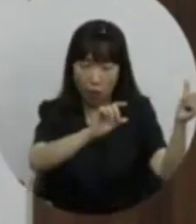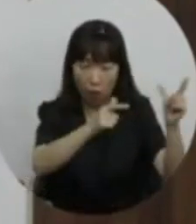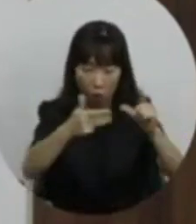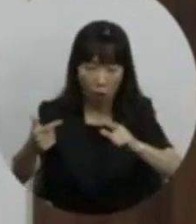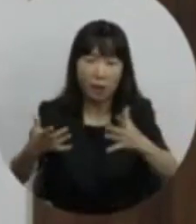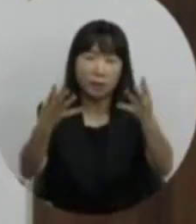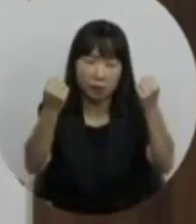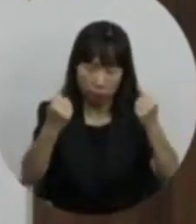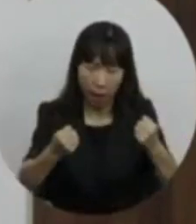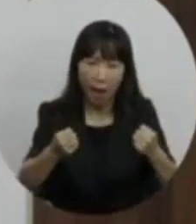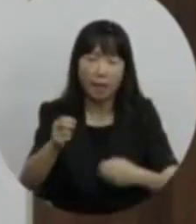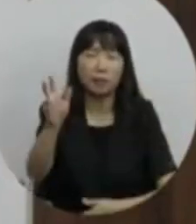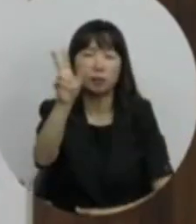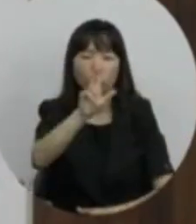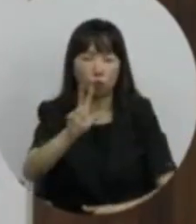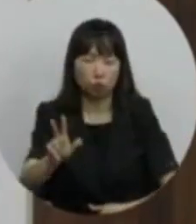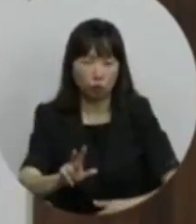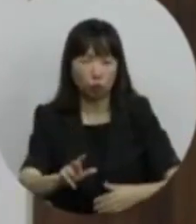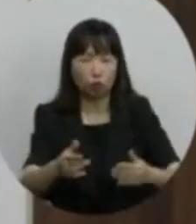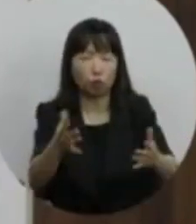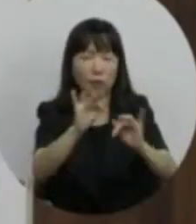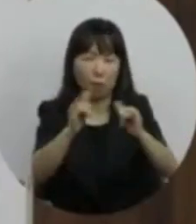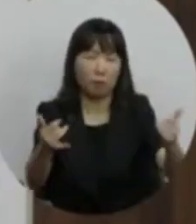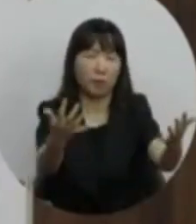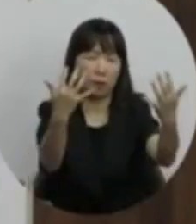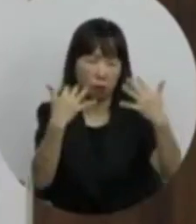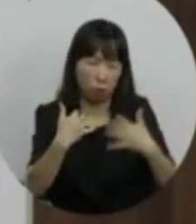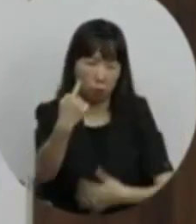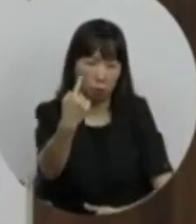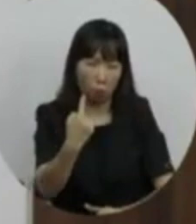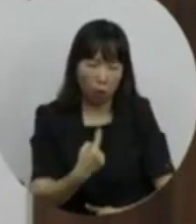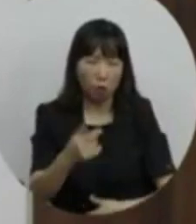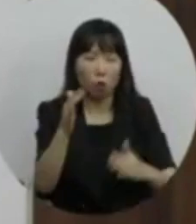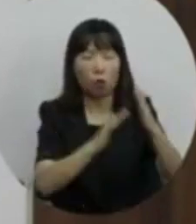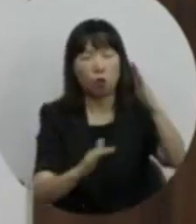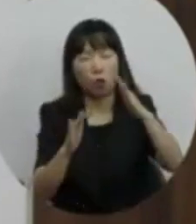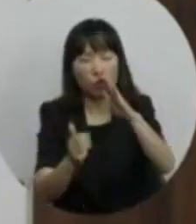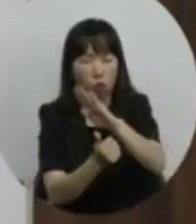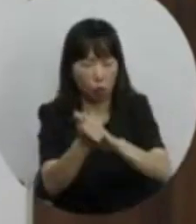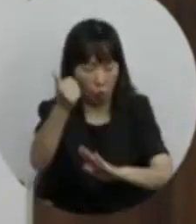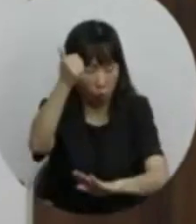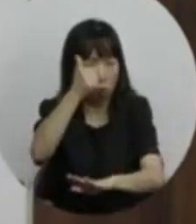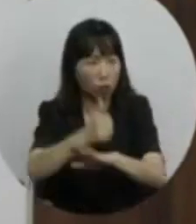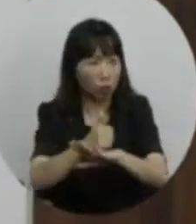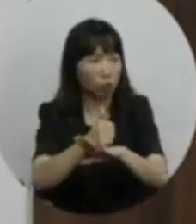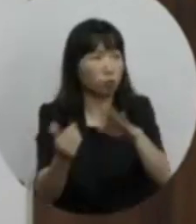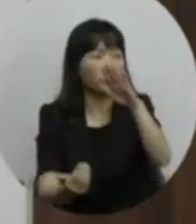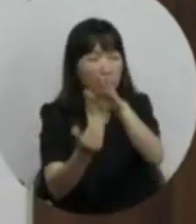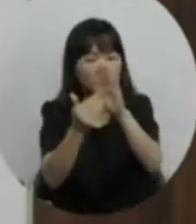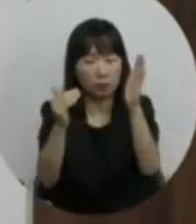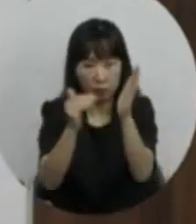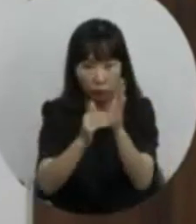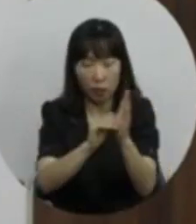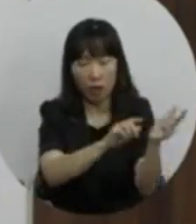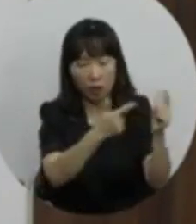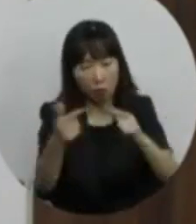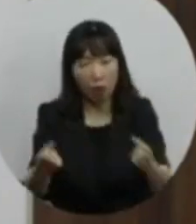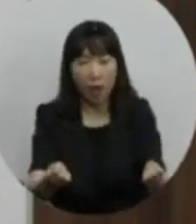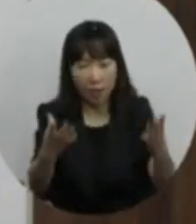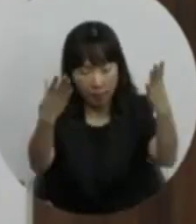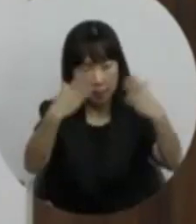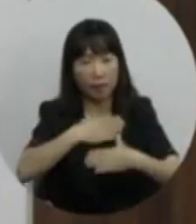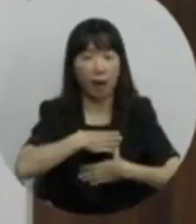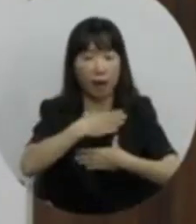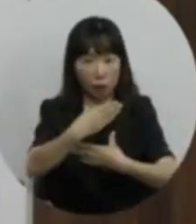국내 관광객들하고 방문해서 성공적으로 치러냈습니다. 여주시의 주요 행사들이